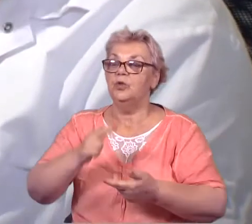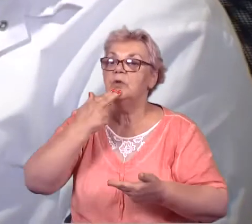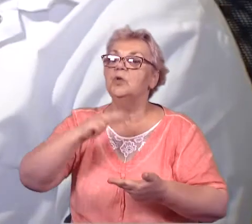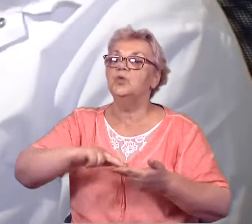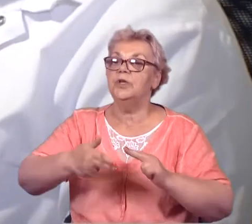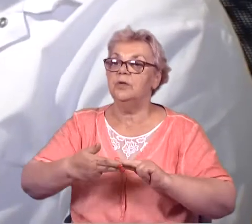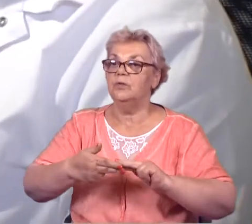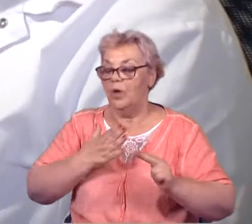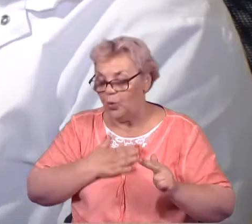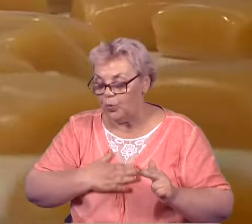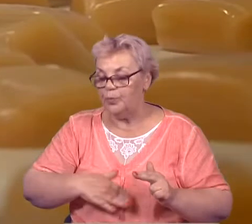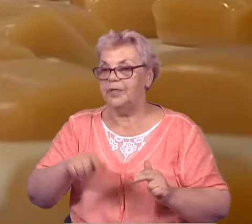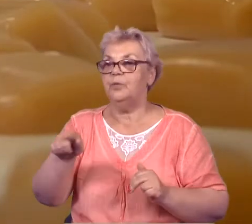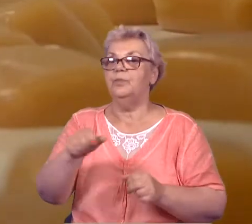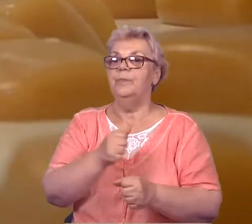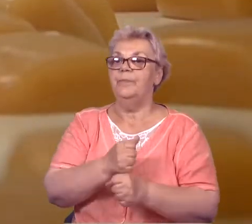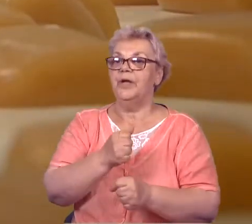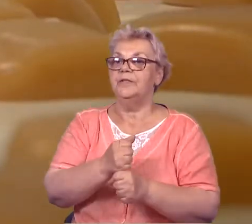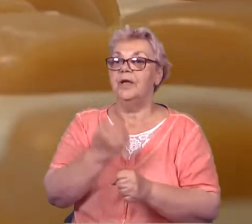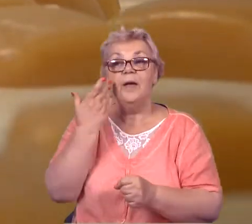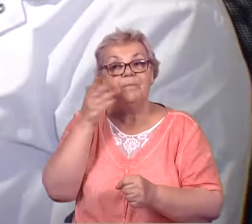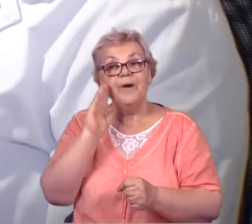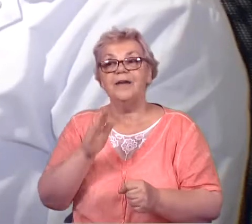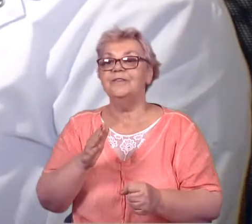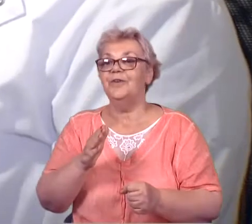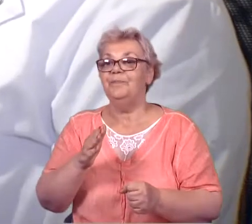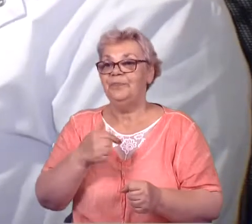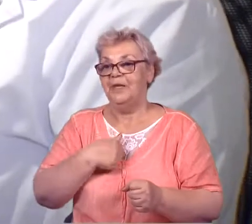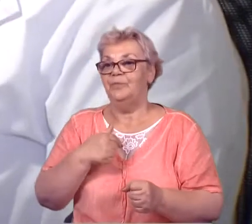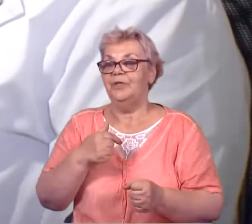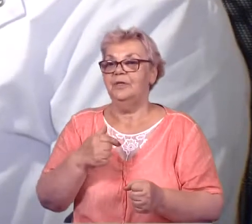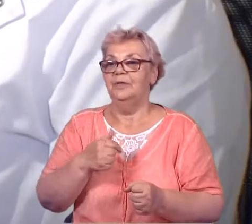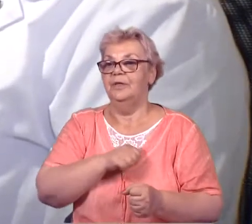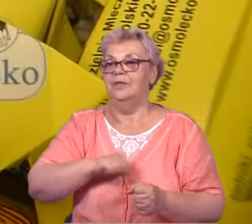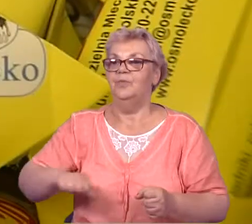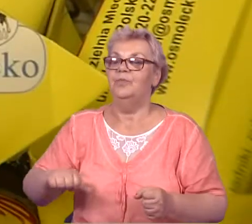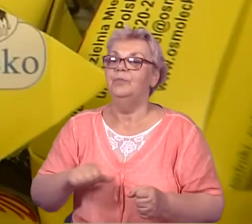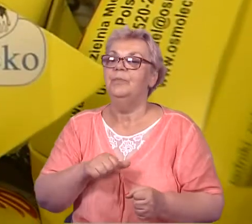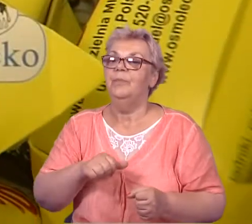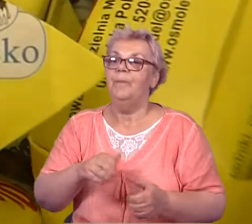prostu lubię. Bardzo mi się podoba. Słodka praca, bardzo słodka.